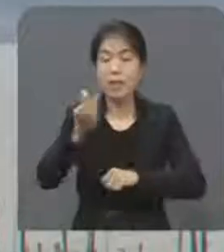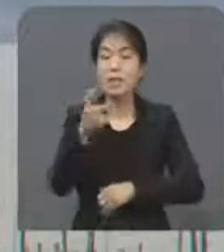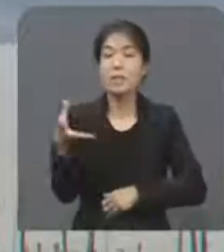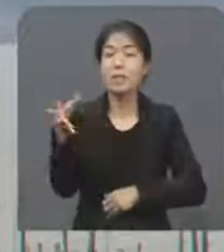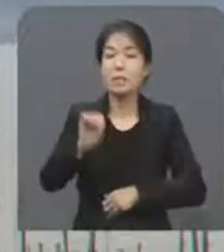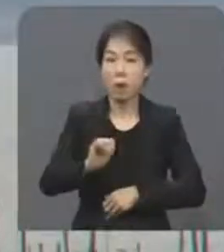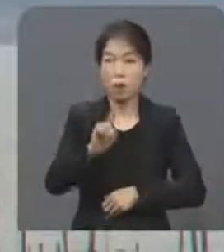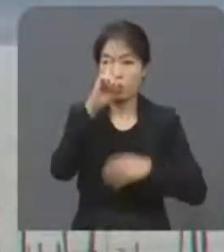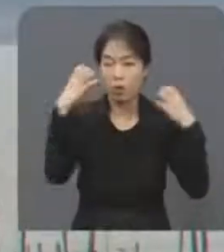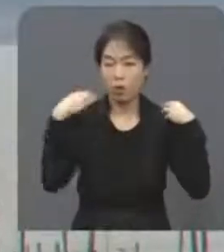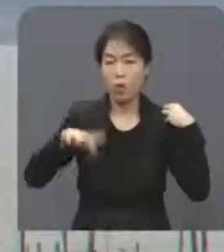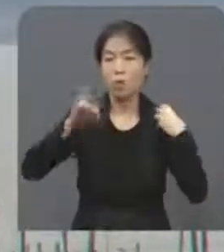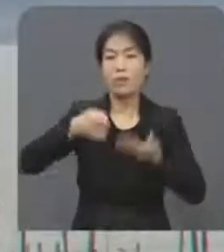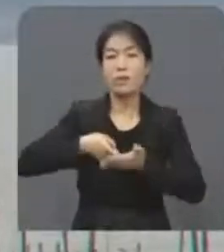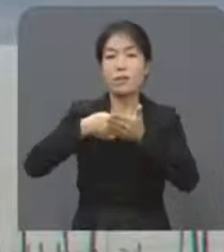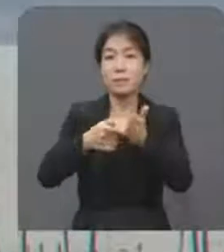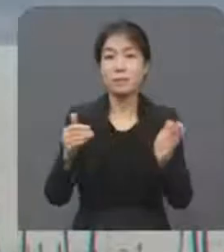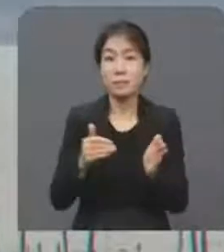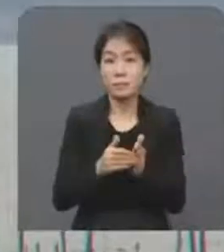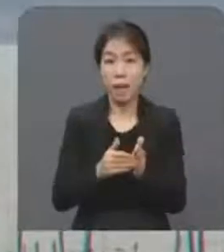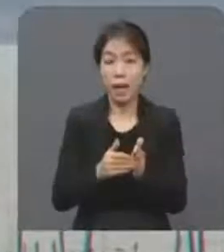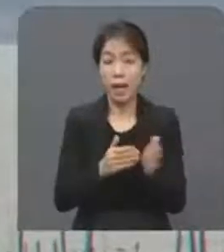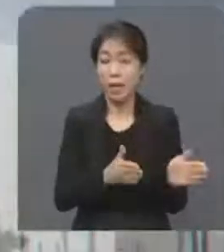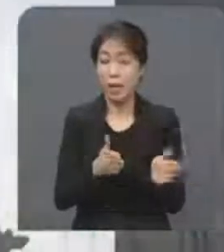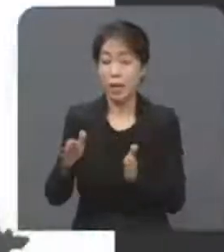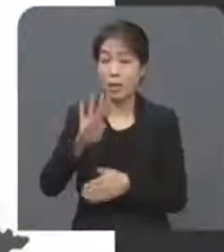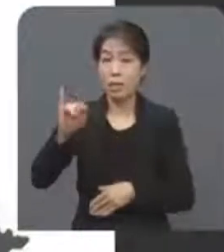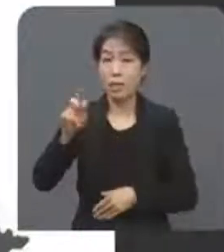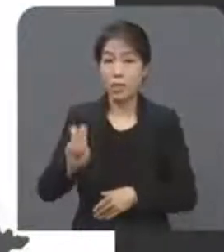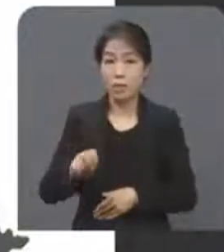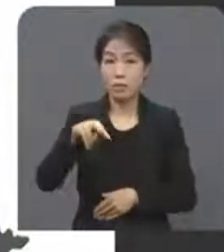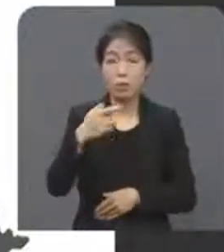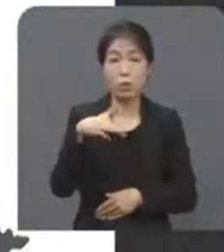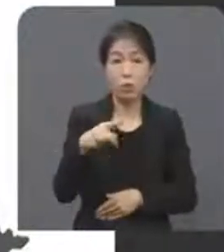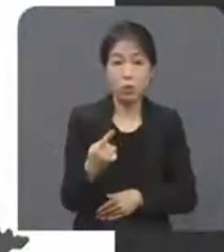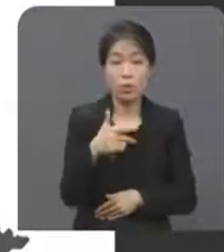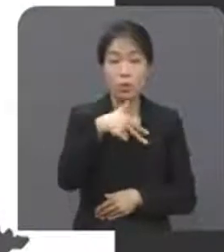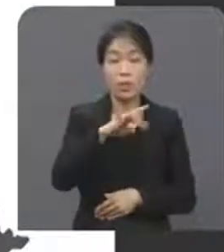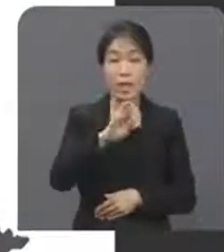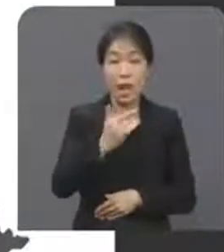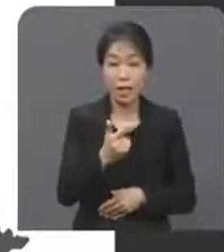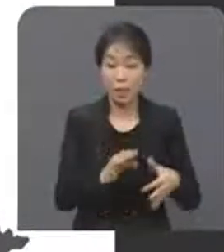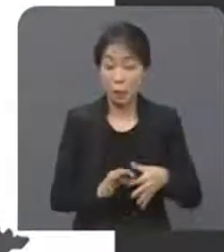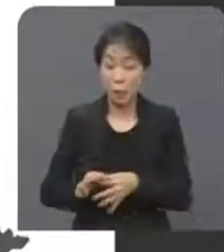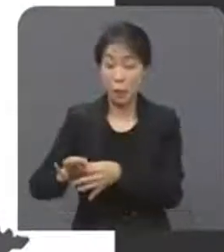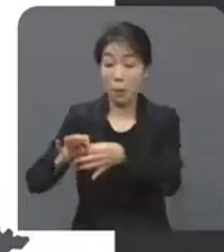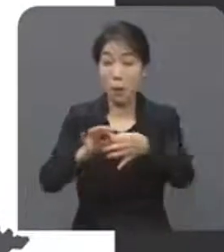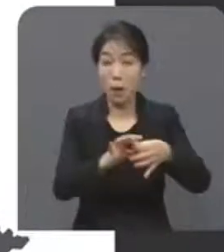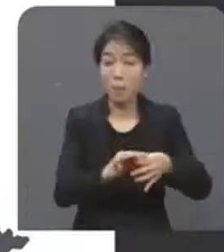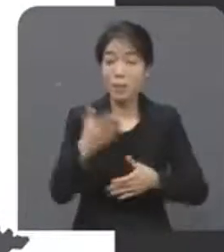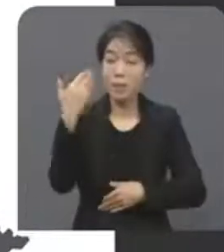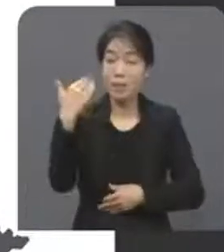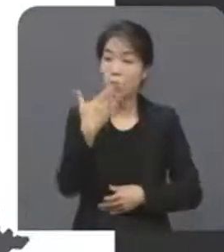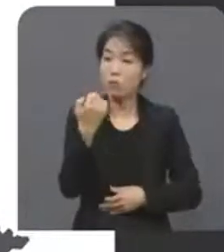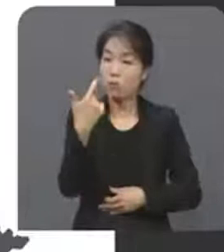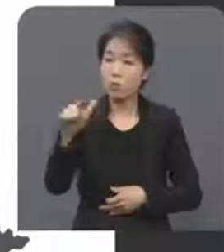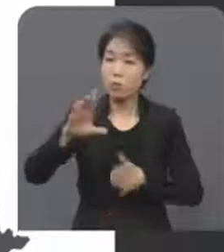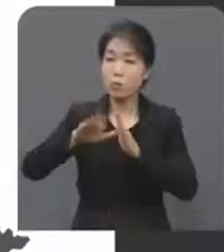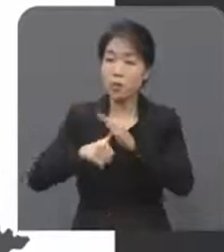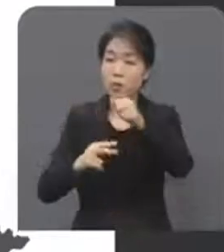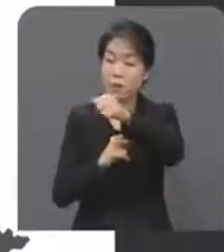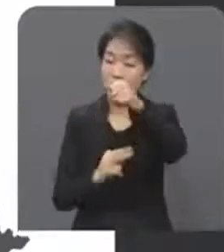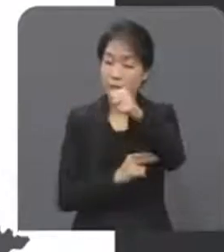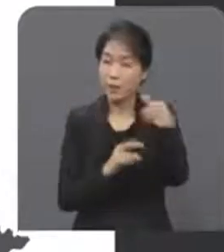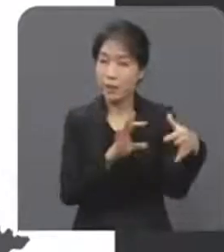원을 우선 정부에 요청했습니다 이 앞서 비금도 와 도초도 그리고 자은도 와 안테 도 사이에는 지난 96년의 다리로